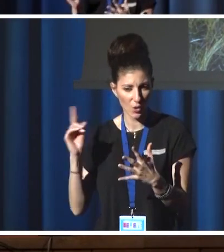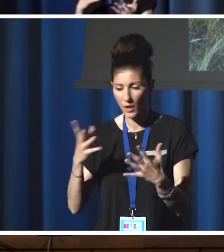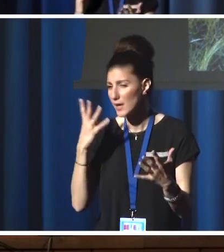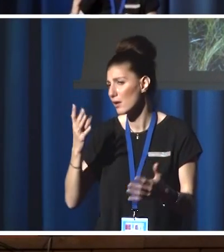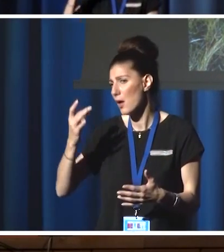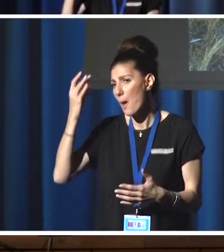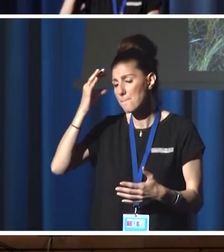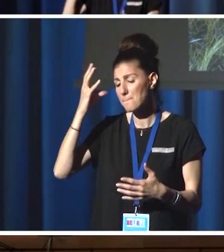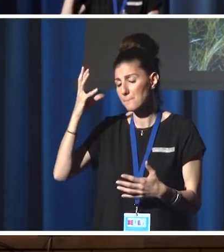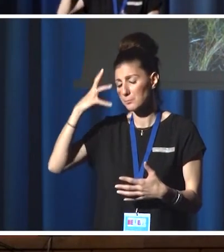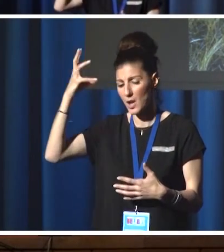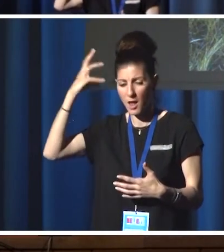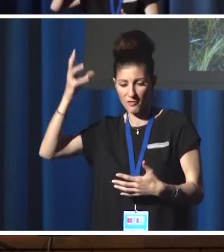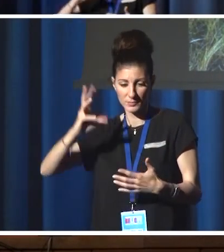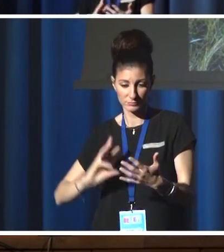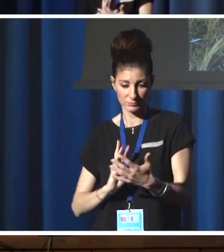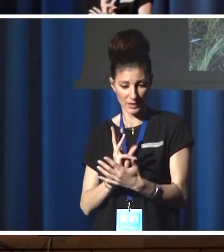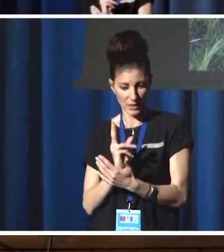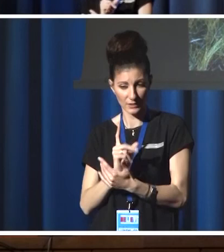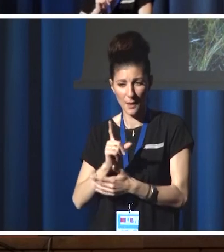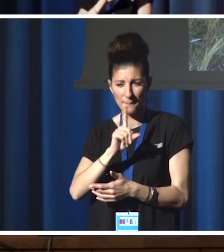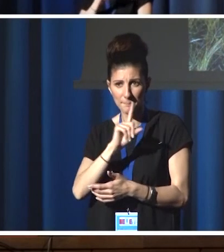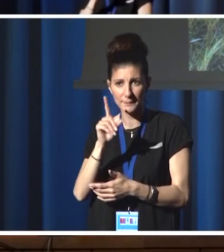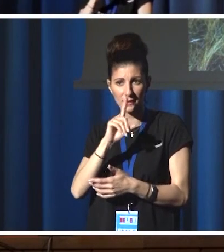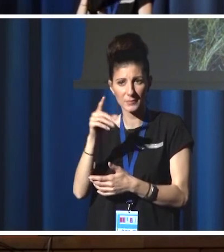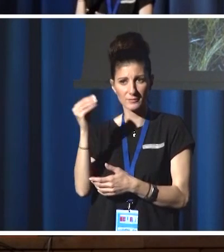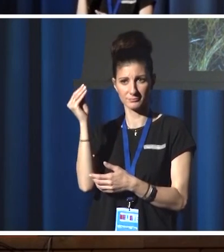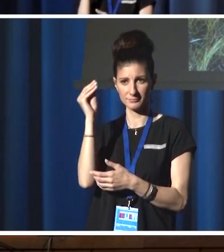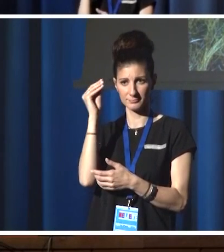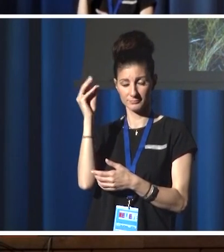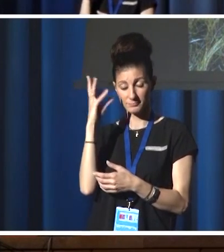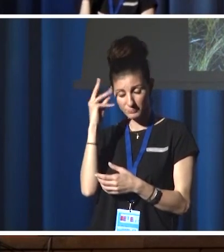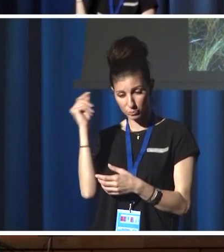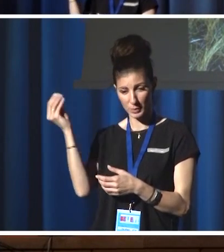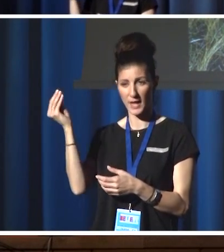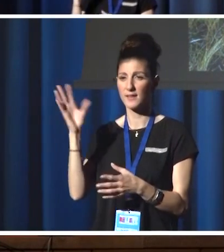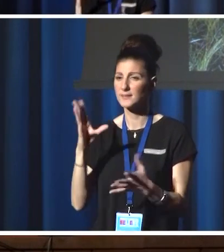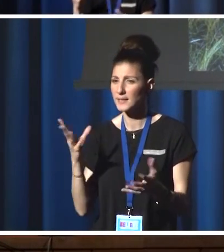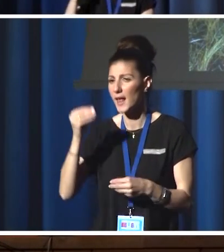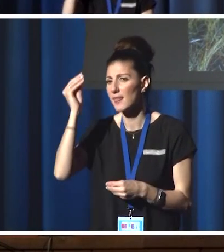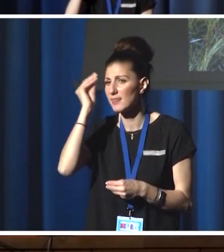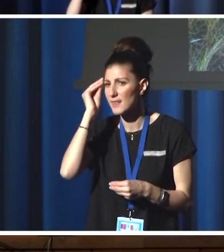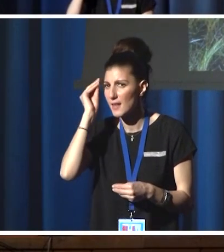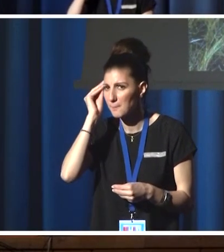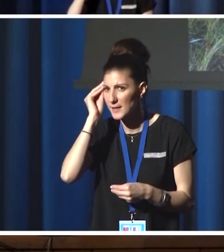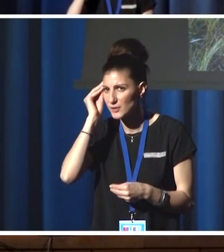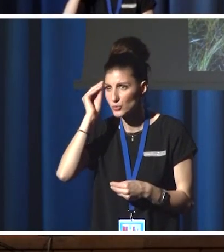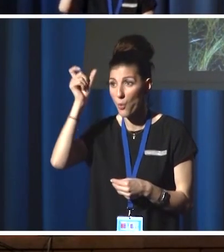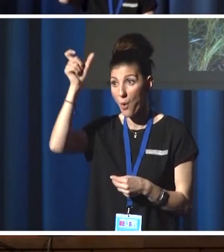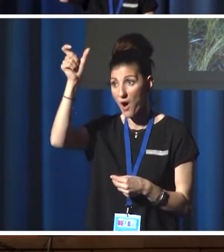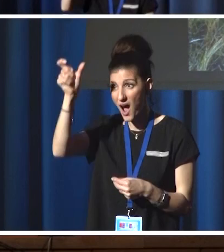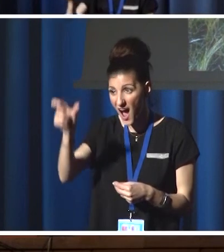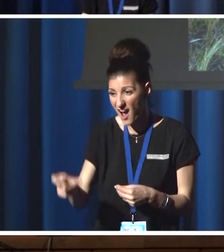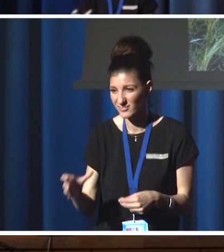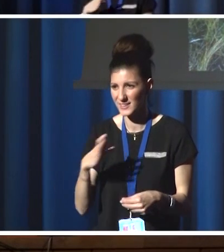γίνει στον κόσμο μας να μην ξεχνάτε ότι έχει γίνει από ανθρώπους οι οποίοι δεν πιστέψανε ότι